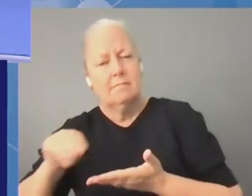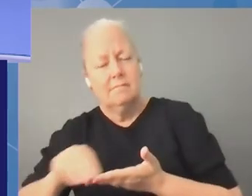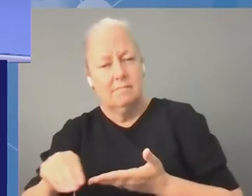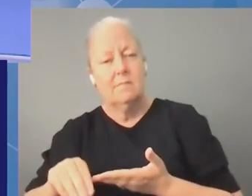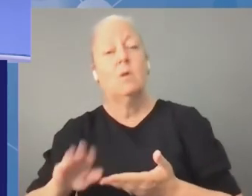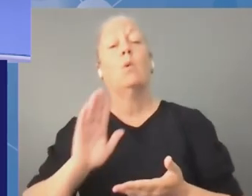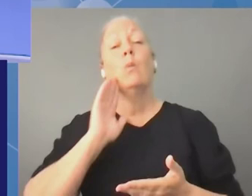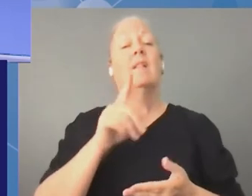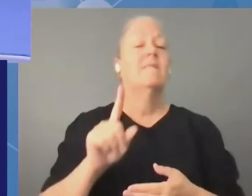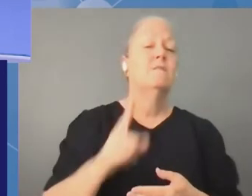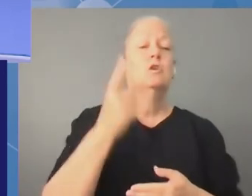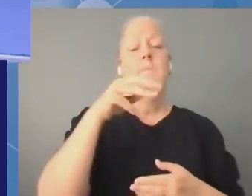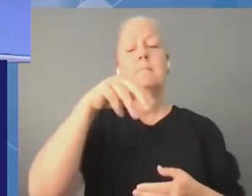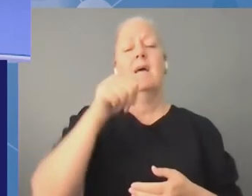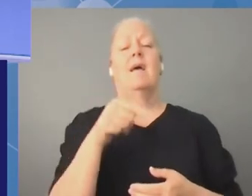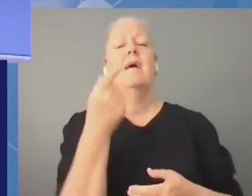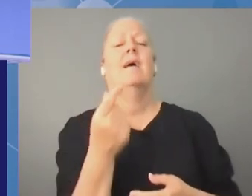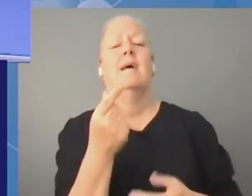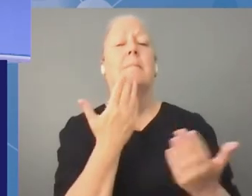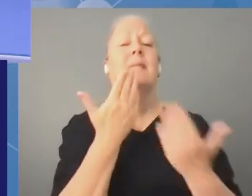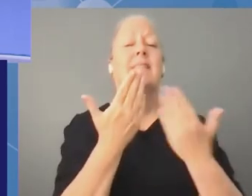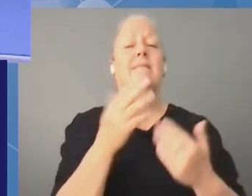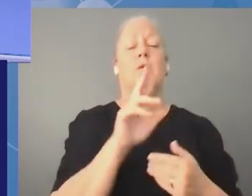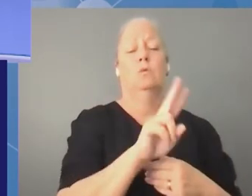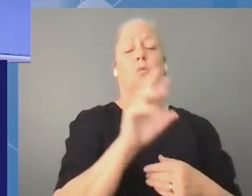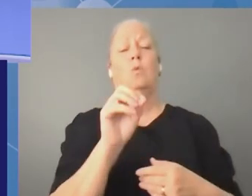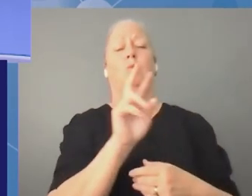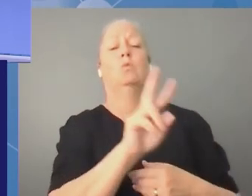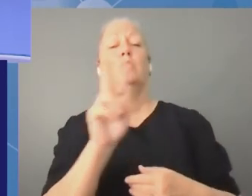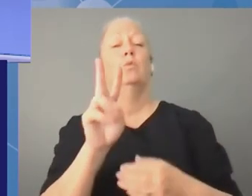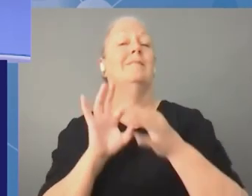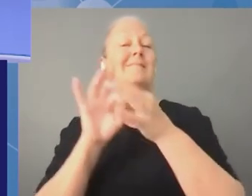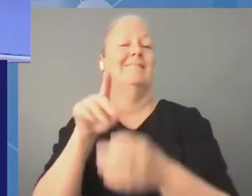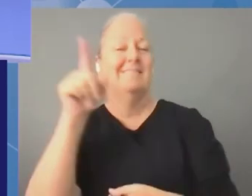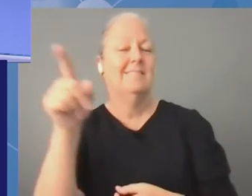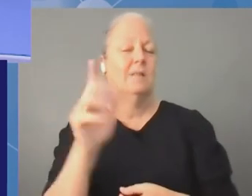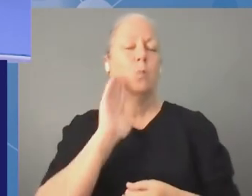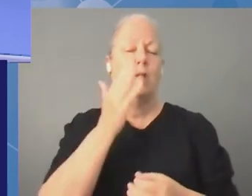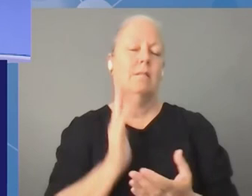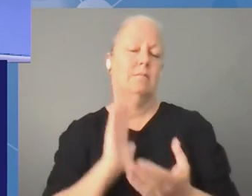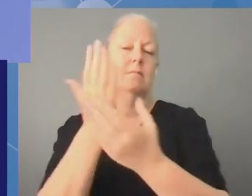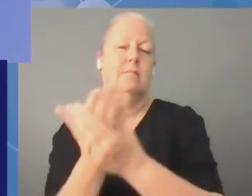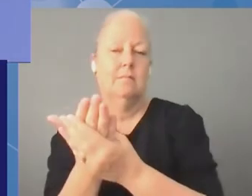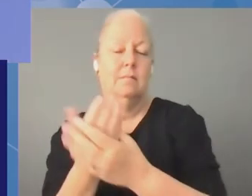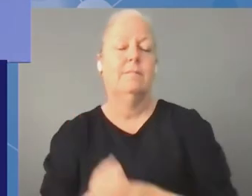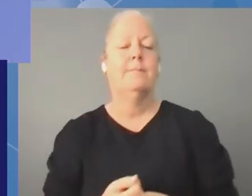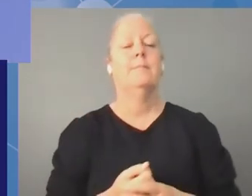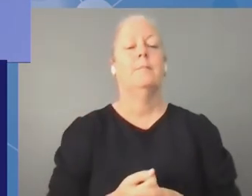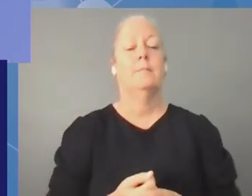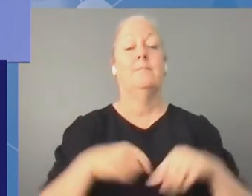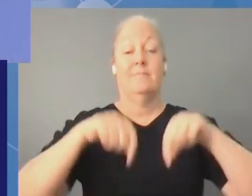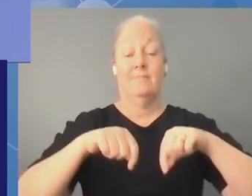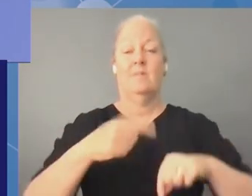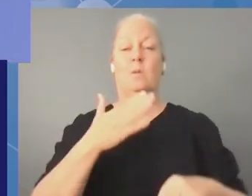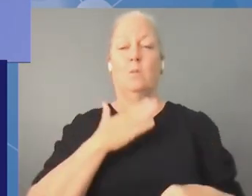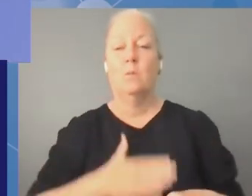听取的吧。我们有一个语言变文字的吧，都是记下来的吧，我们会在后面的报告里边